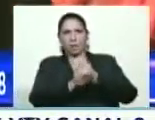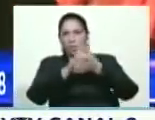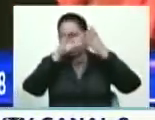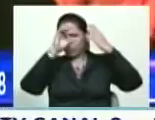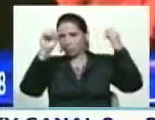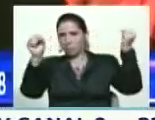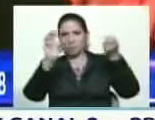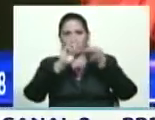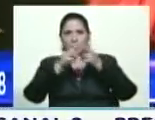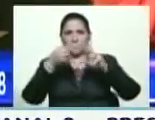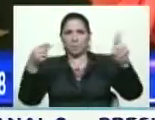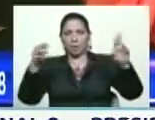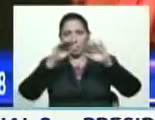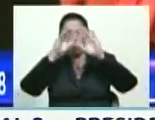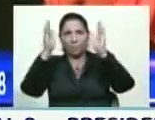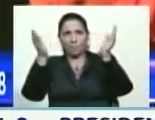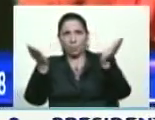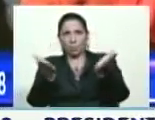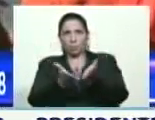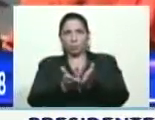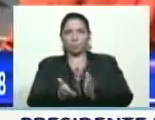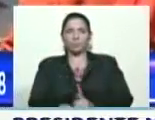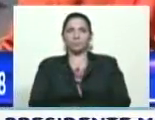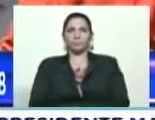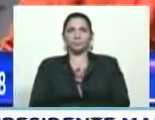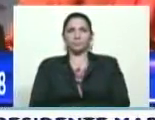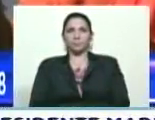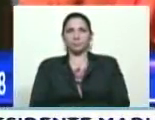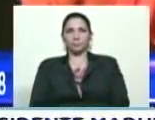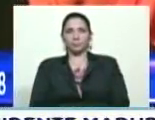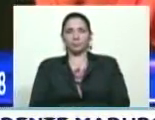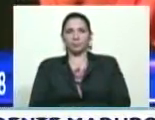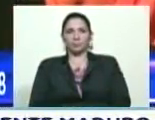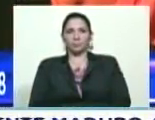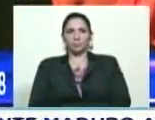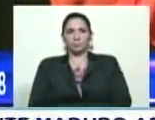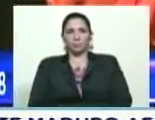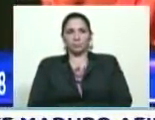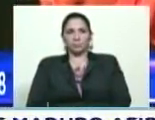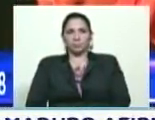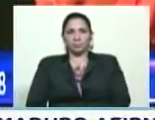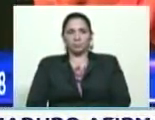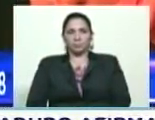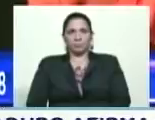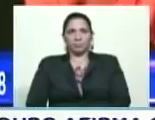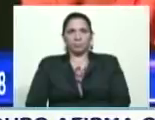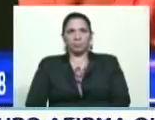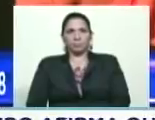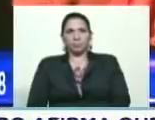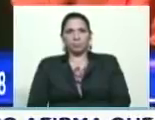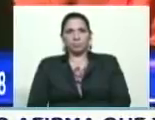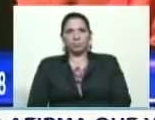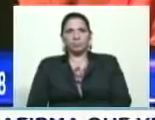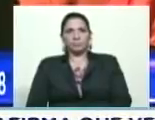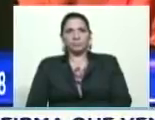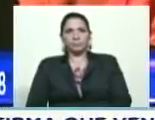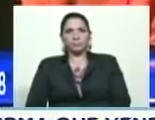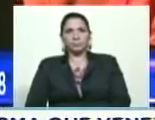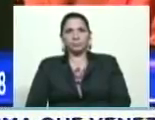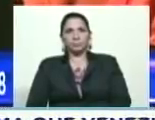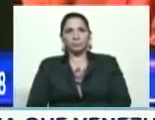de equilibrio en el mundo. Наш президент Николас Мадуро следует этой линии, которая была заложена Уго